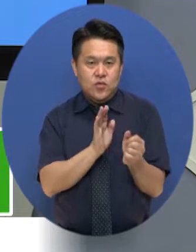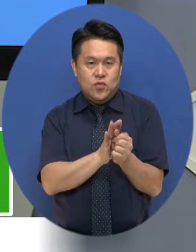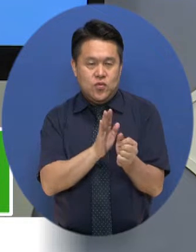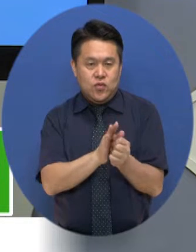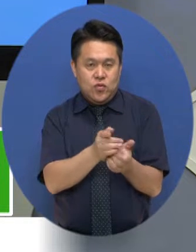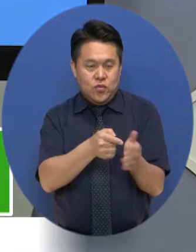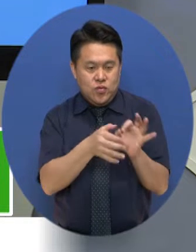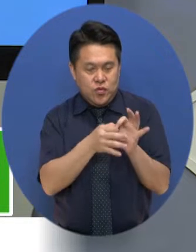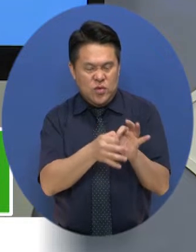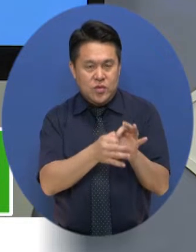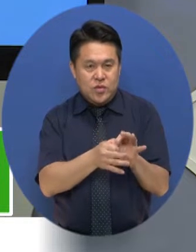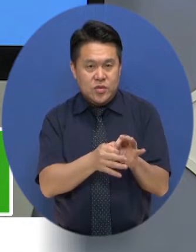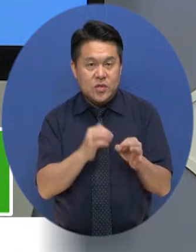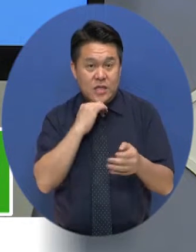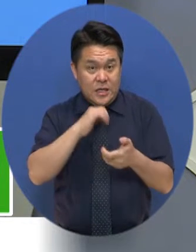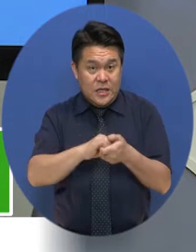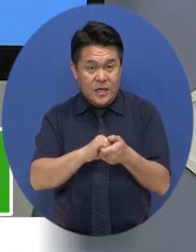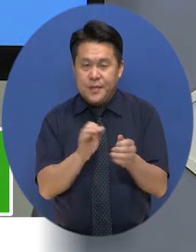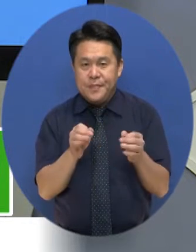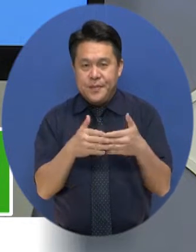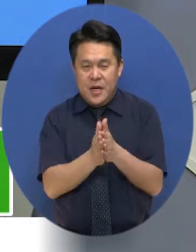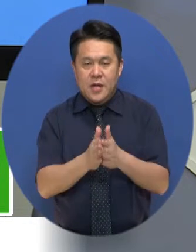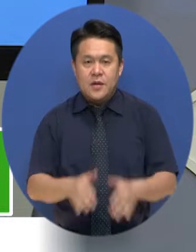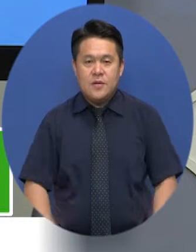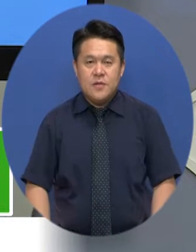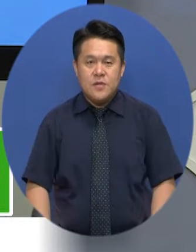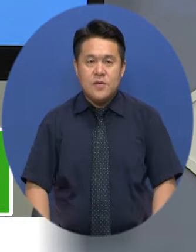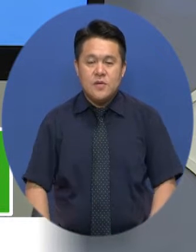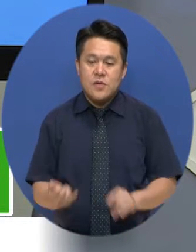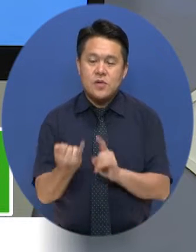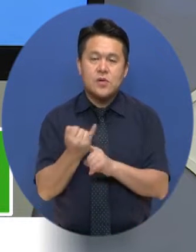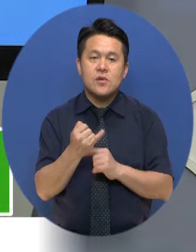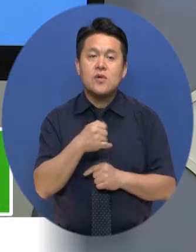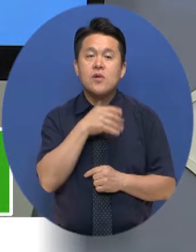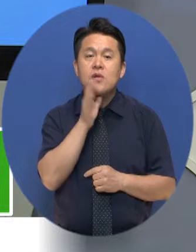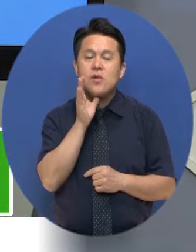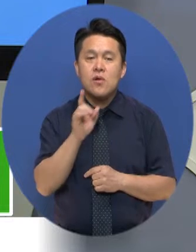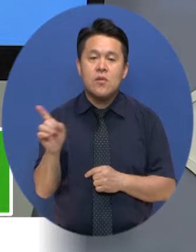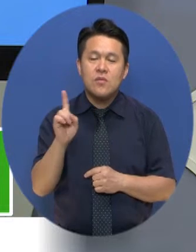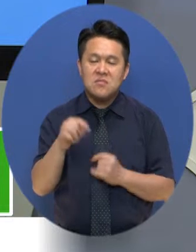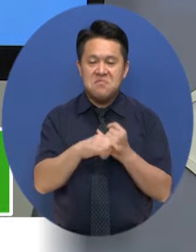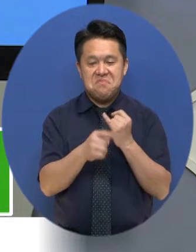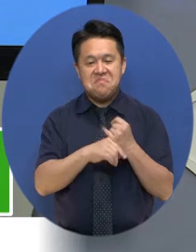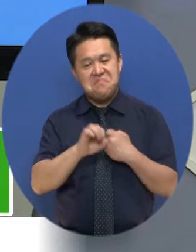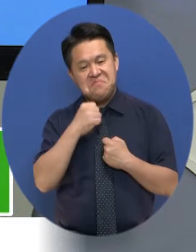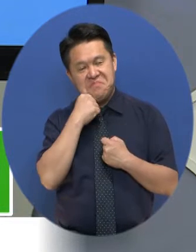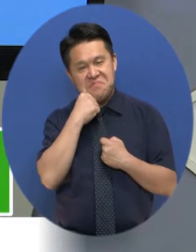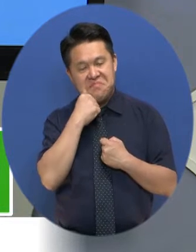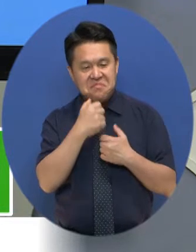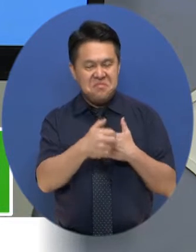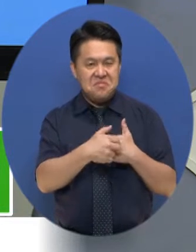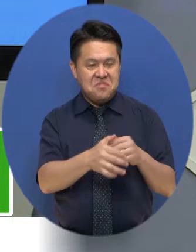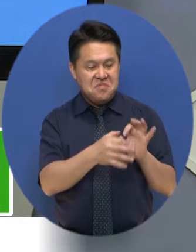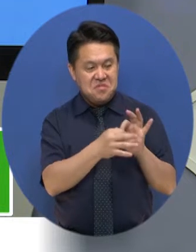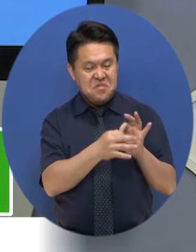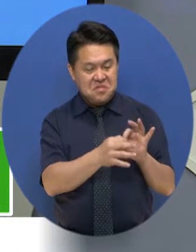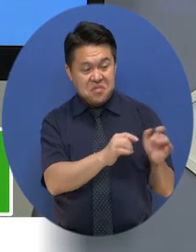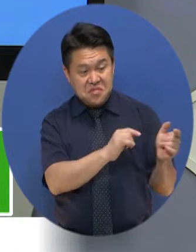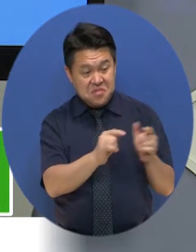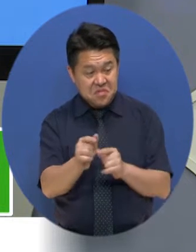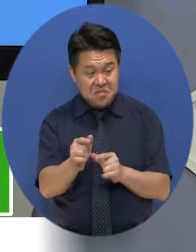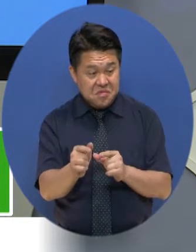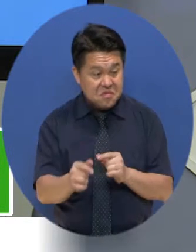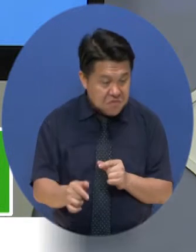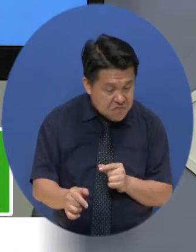연령제한이 폐지됩니다 정부는 여성의 연령이 증가할수록 인식률이 떨어진다는 의학적 사실을 고려해